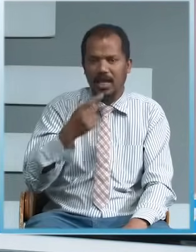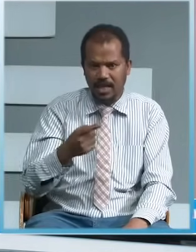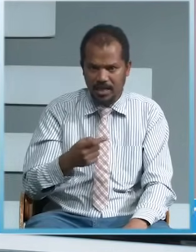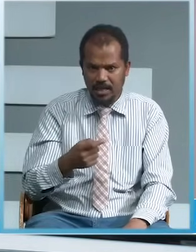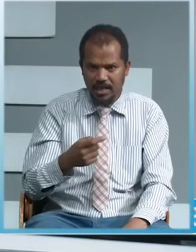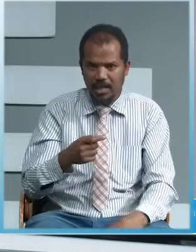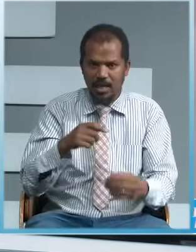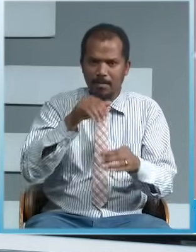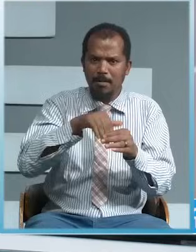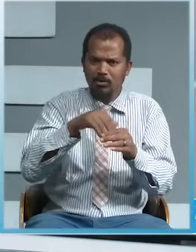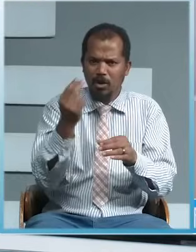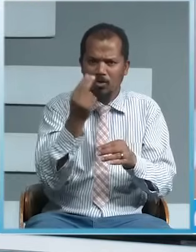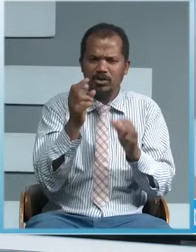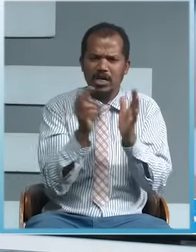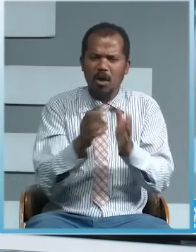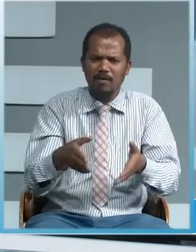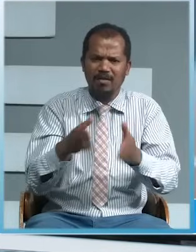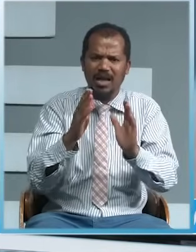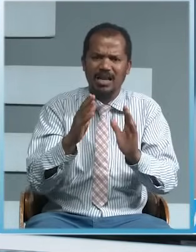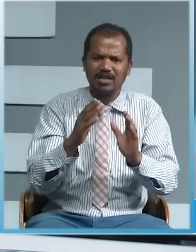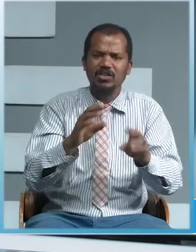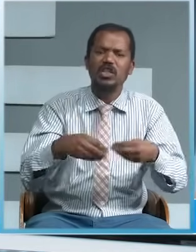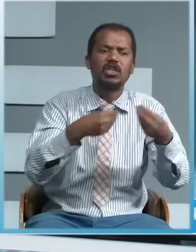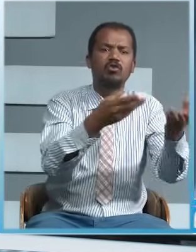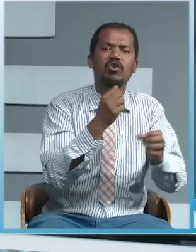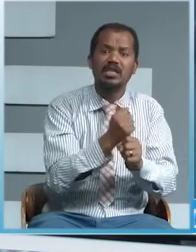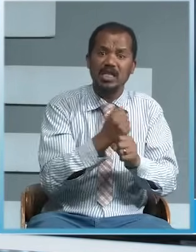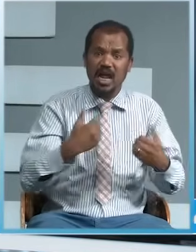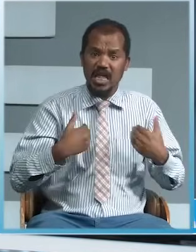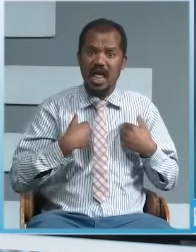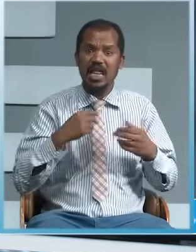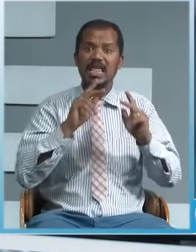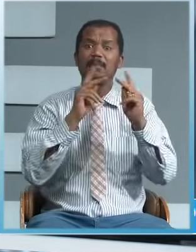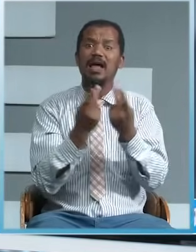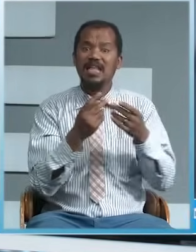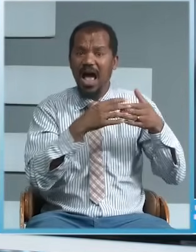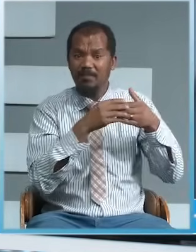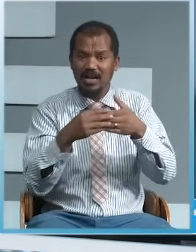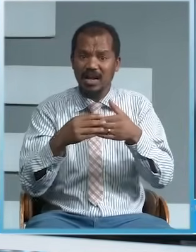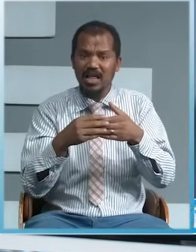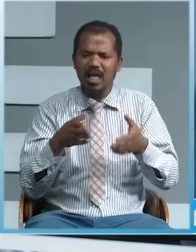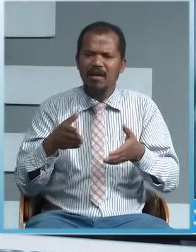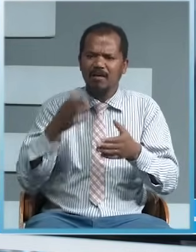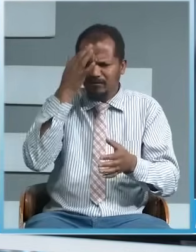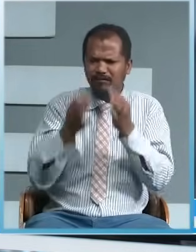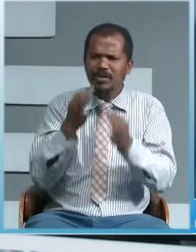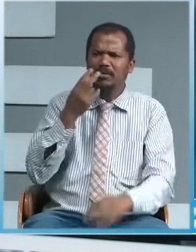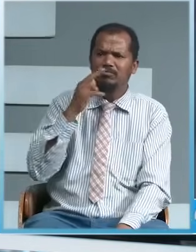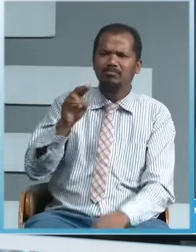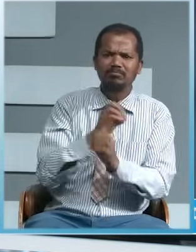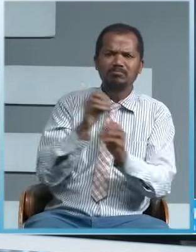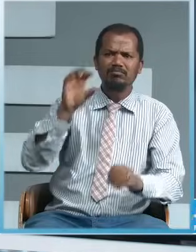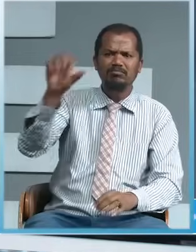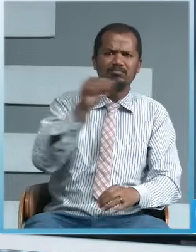ተገለጸ። በምርጫ ቦርድ ሕጋዊ ፈቃድ ተሰጥቶት እየሰራ ያለን የፓርቲ አመራር ያለ ፍርድ ቤት